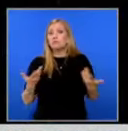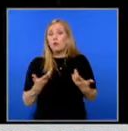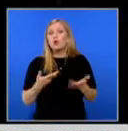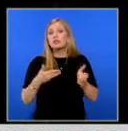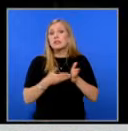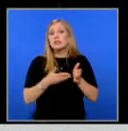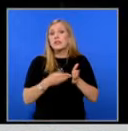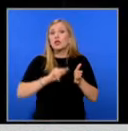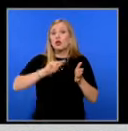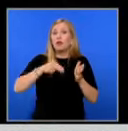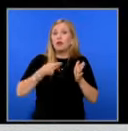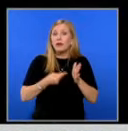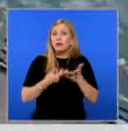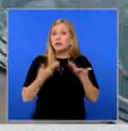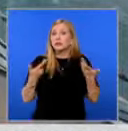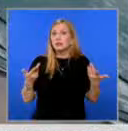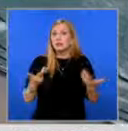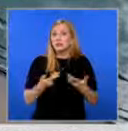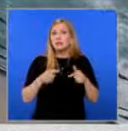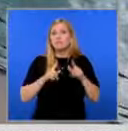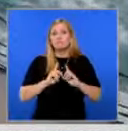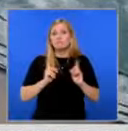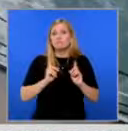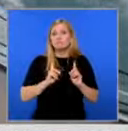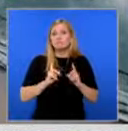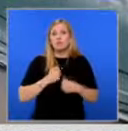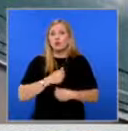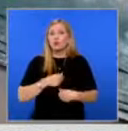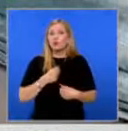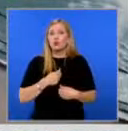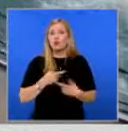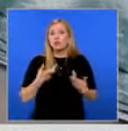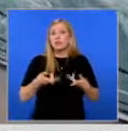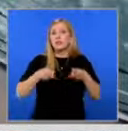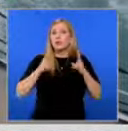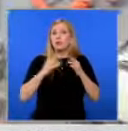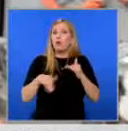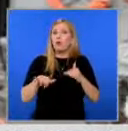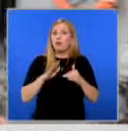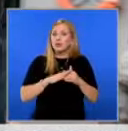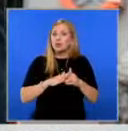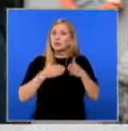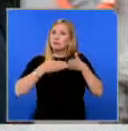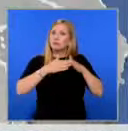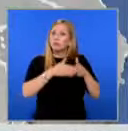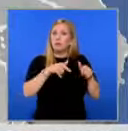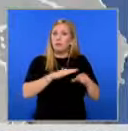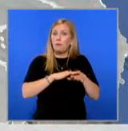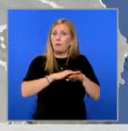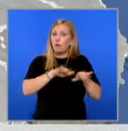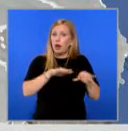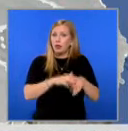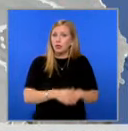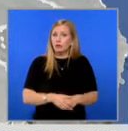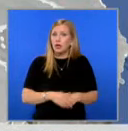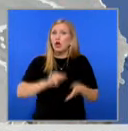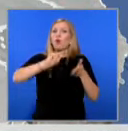монтре би било много трудно решение за турция да позволи повече съюзнически военноморски съдове в черно море конвенцията